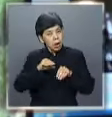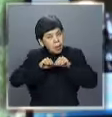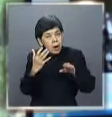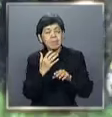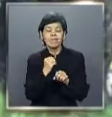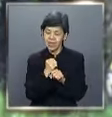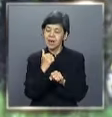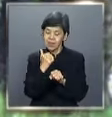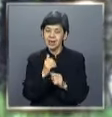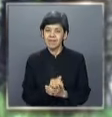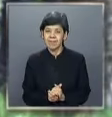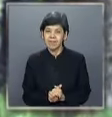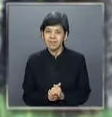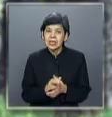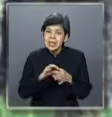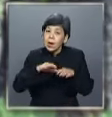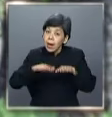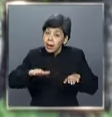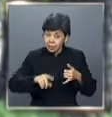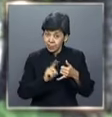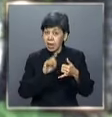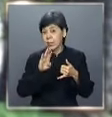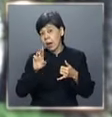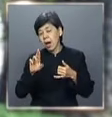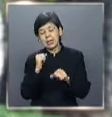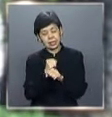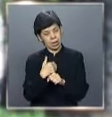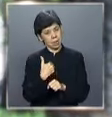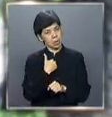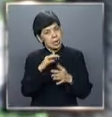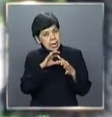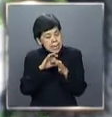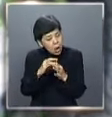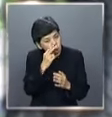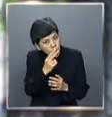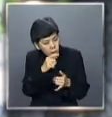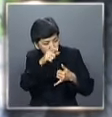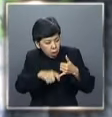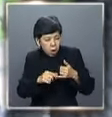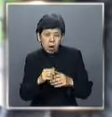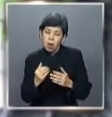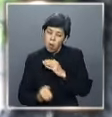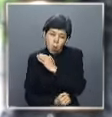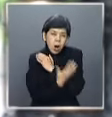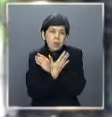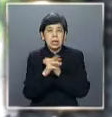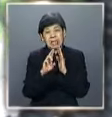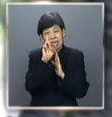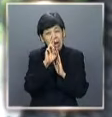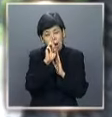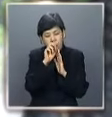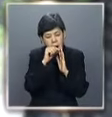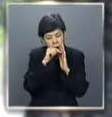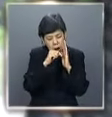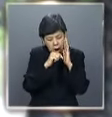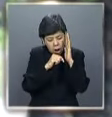ถทำได้ สารคดีเรื่องทางผ่านของบีระนั้นเป็นการตามรอยบีระซึ่งเป็นเด็กเร่ร่อนจากเชียงรายไปจนถึง